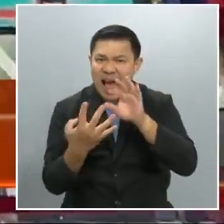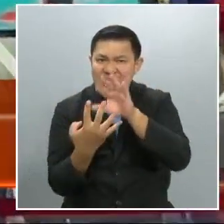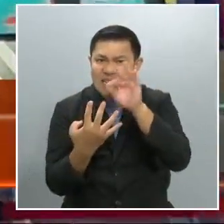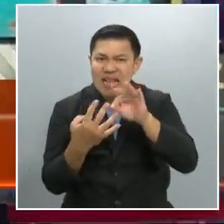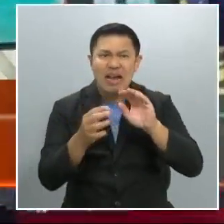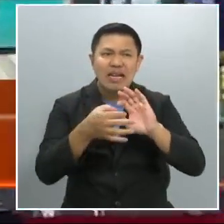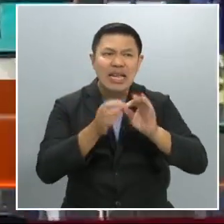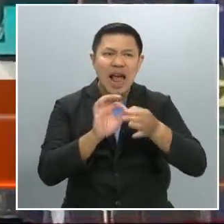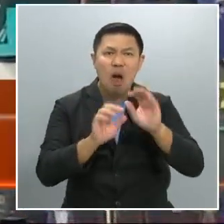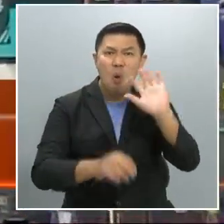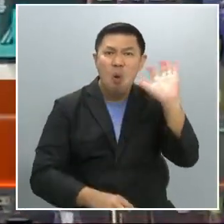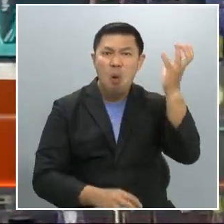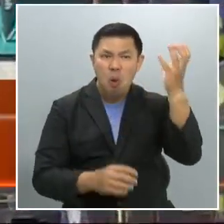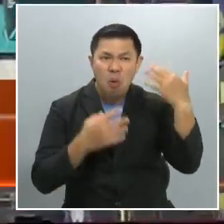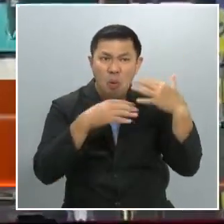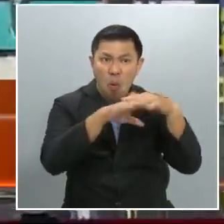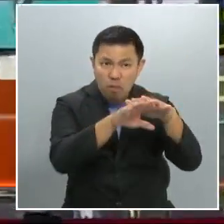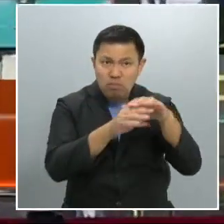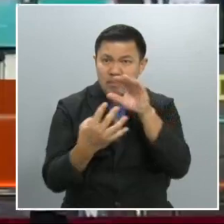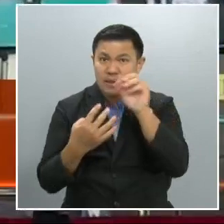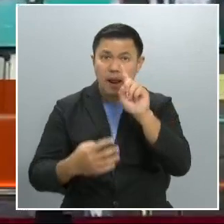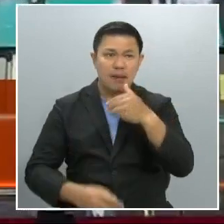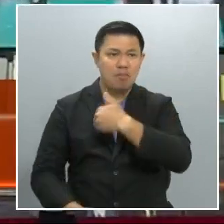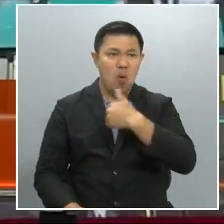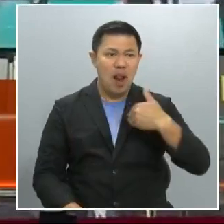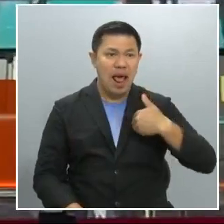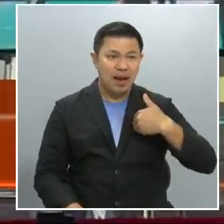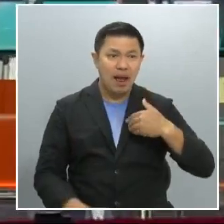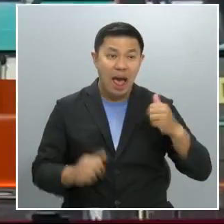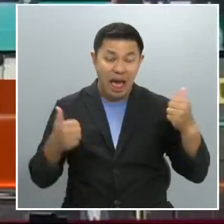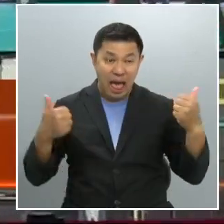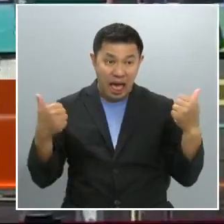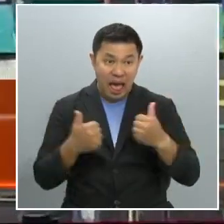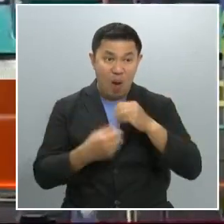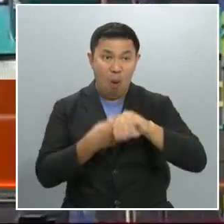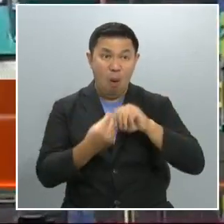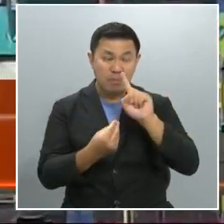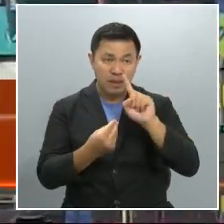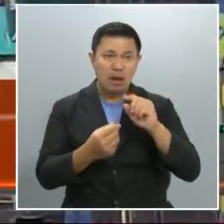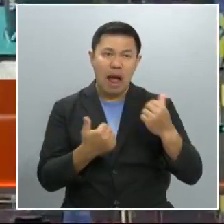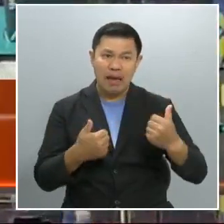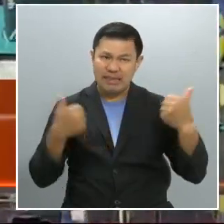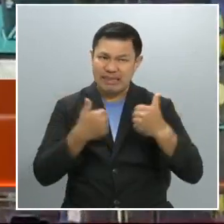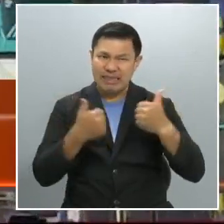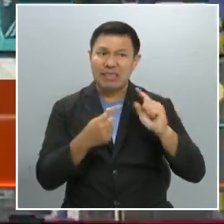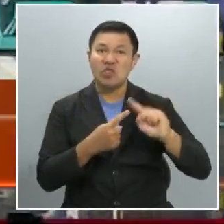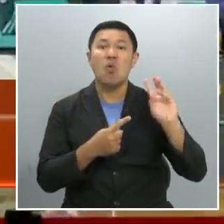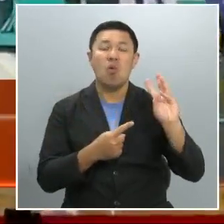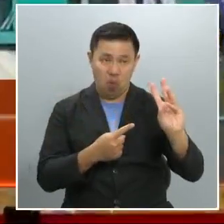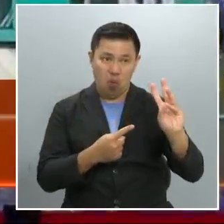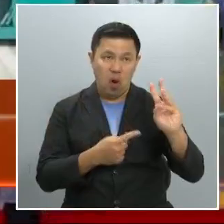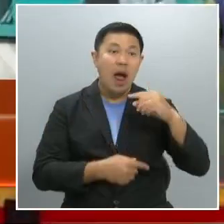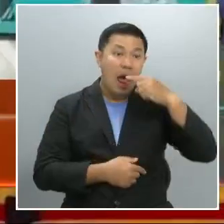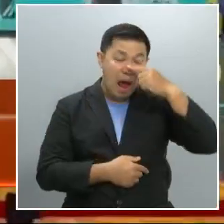ที่โปแลนด์เป็นการแข่งขันรอบแรกนัดที่6กลุ่ม4และทีมวอลเลย์บอลหญิงสาวไ